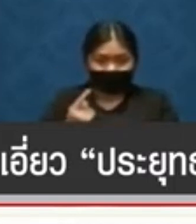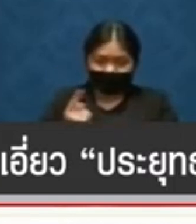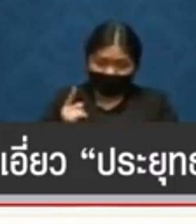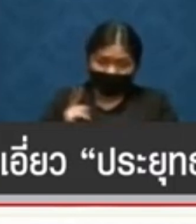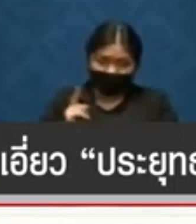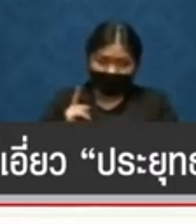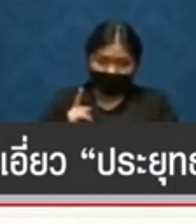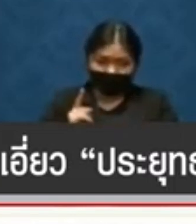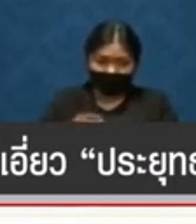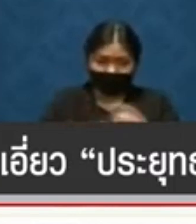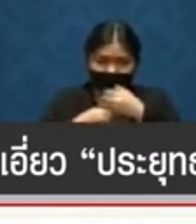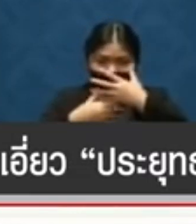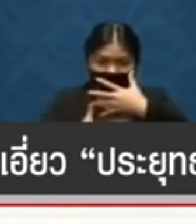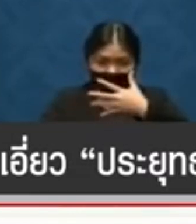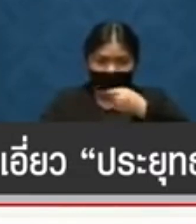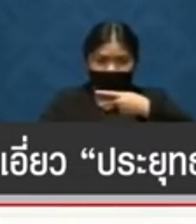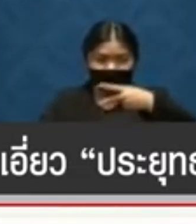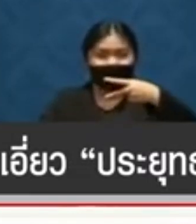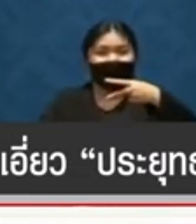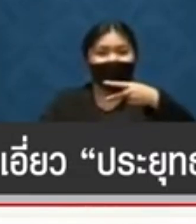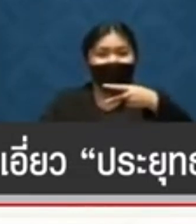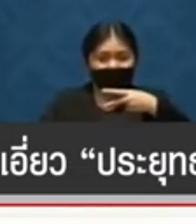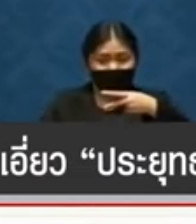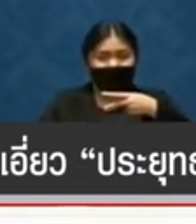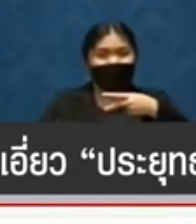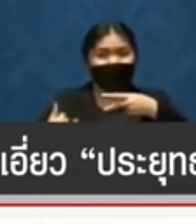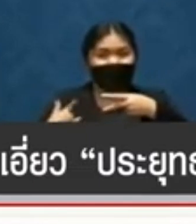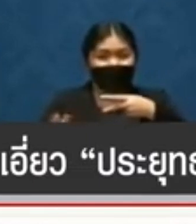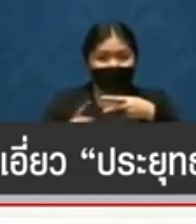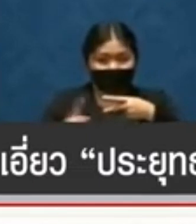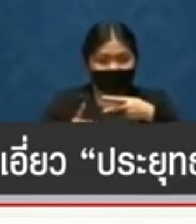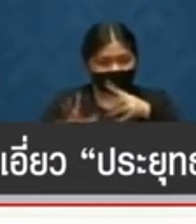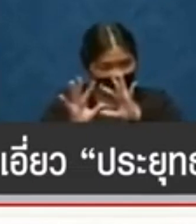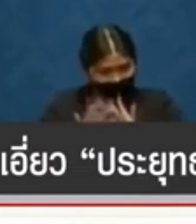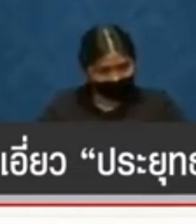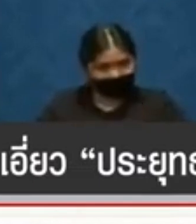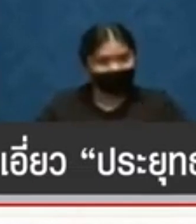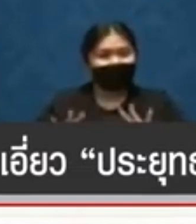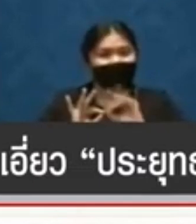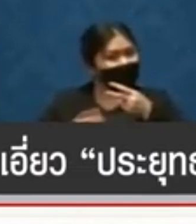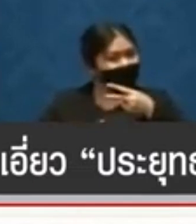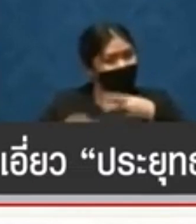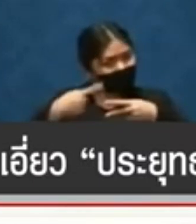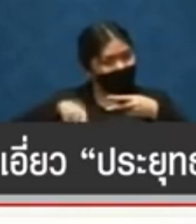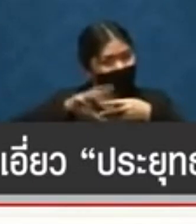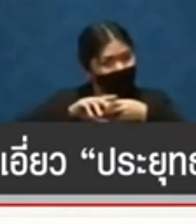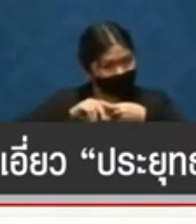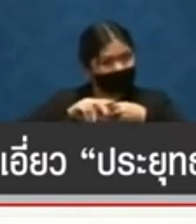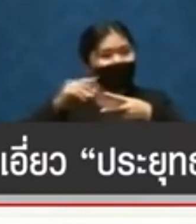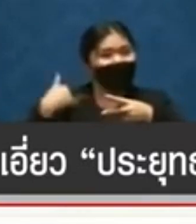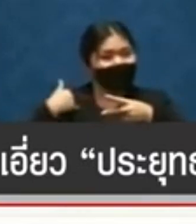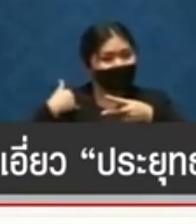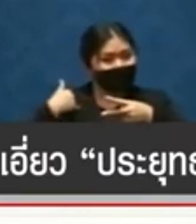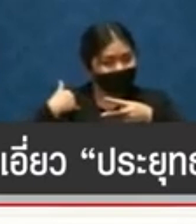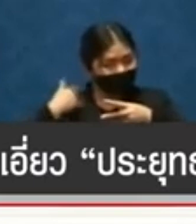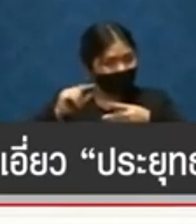ถูกโอนเข้าบัญชีไฟฟ้าส่วนภูมิภาคแม่สายเชียงรายแล้วส่งต่อสายข้ามแดนท่าขี้เหล็กเปลี่ยนเป็นเงินค้า